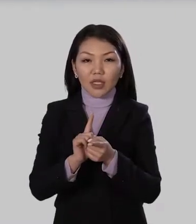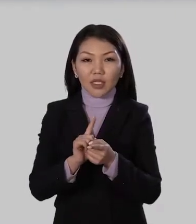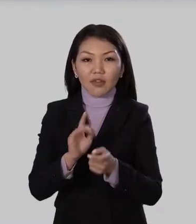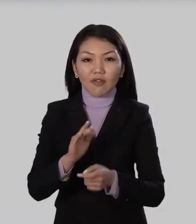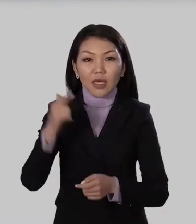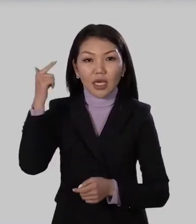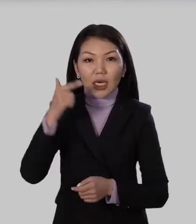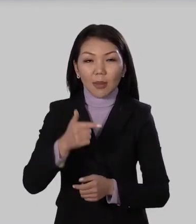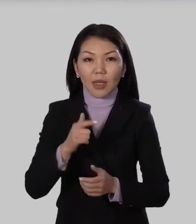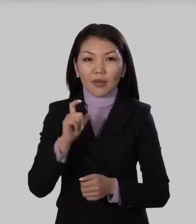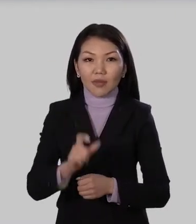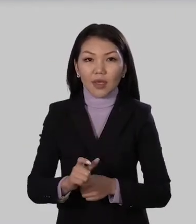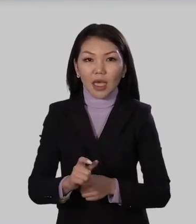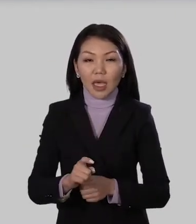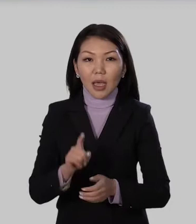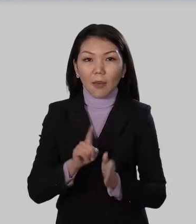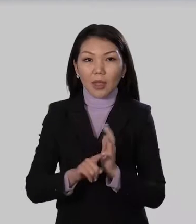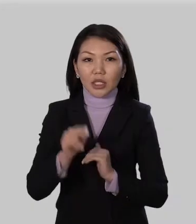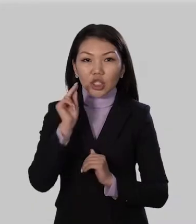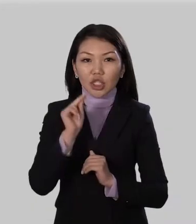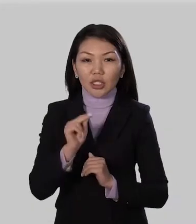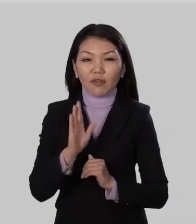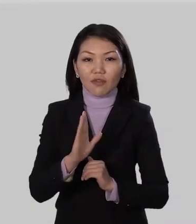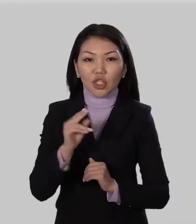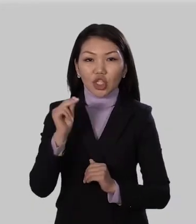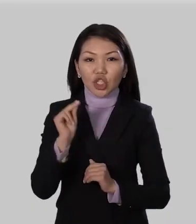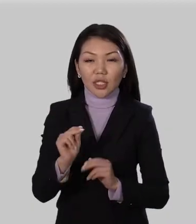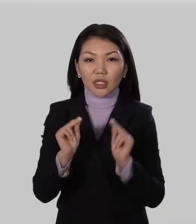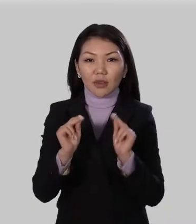а бесчестного в честного?